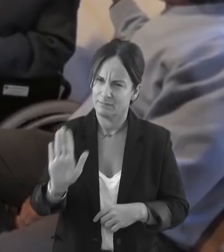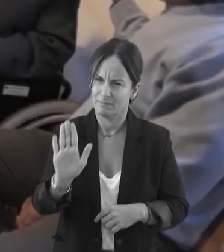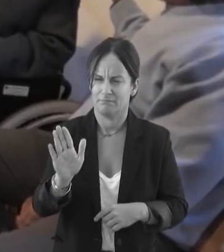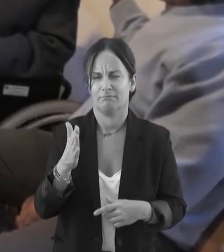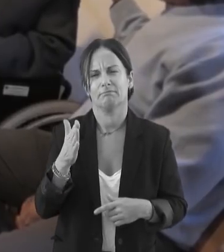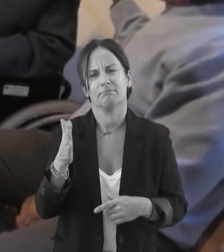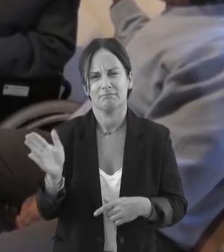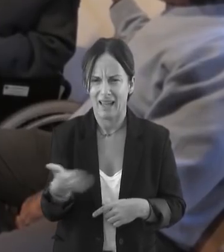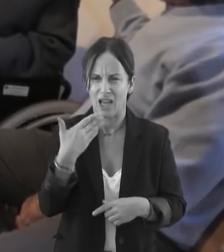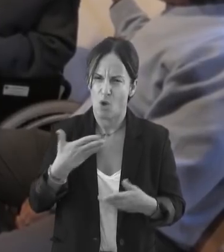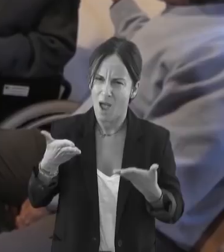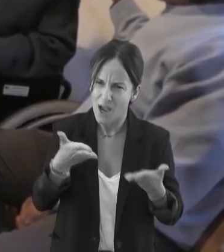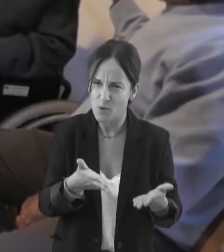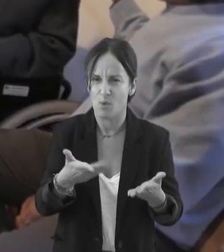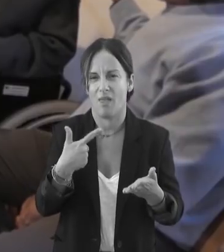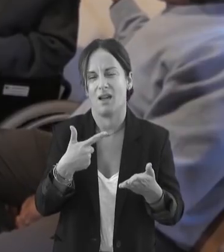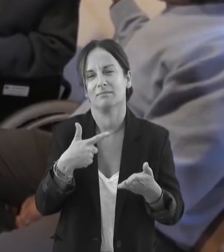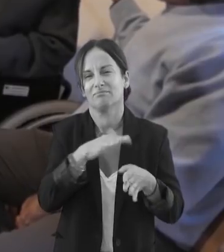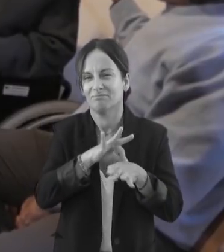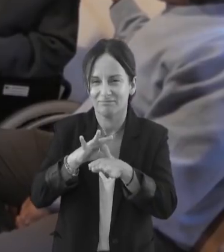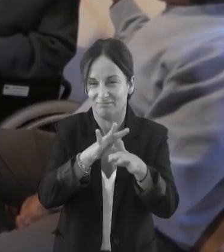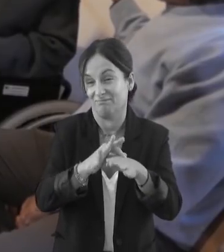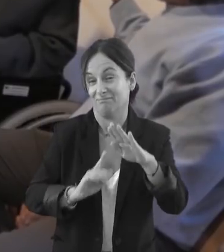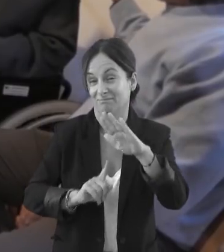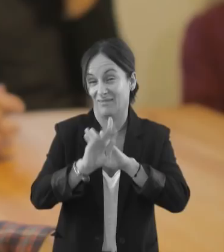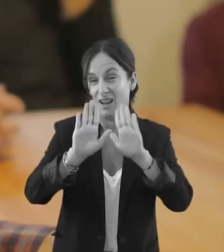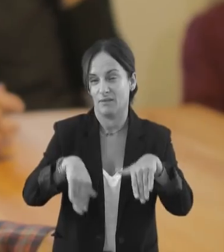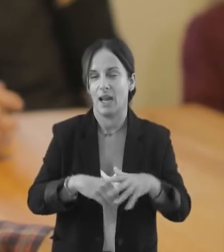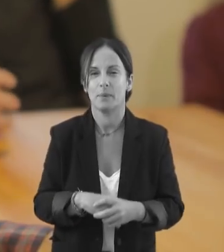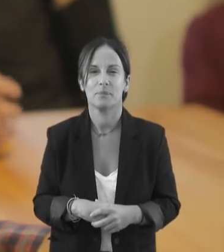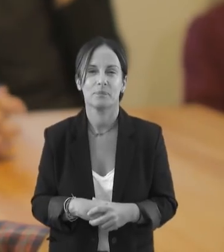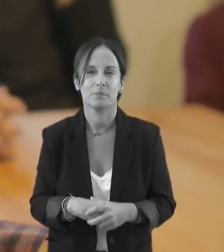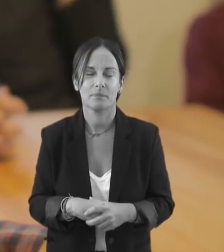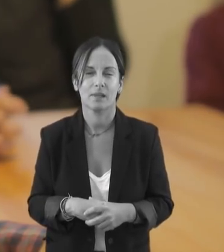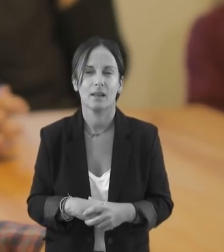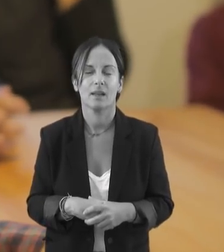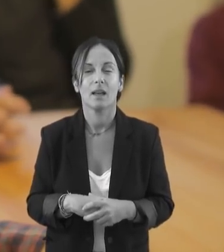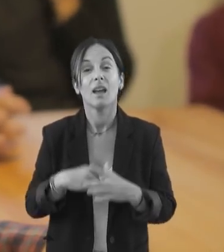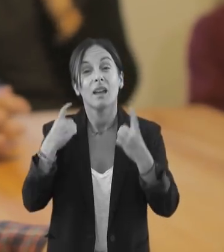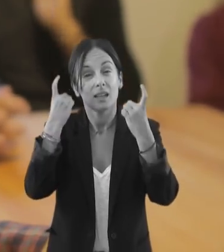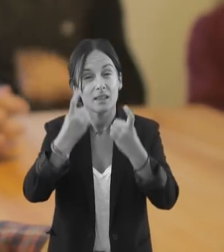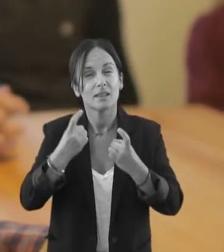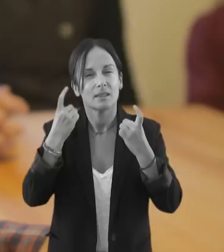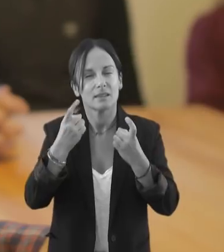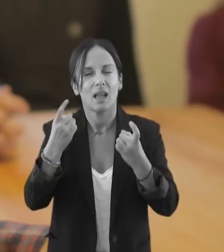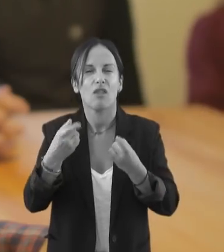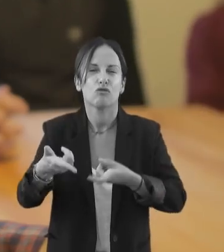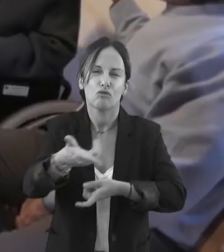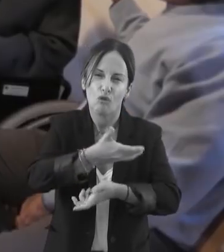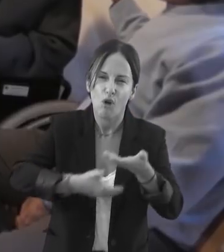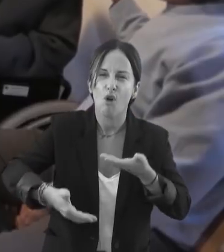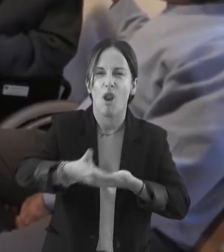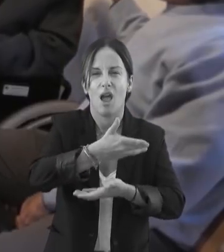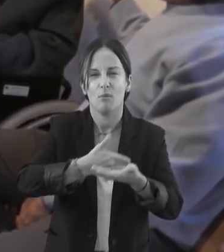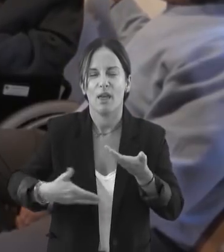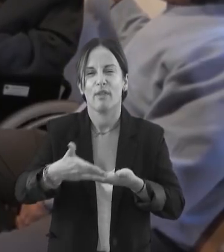me'n vaig perquè no hi ha manera de dir, posa-t'hi, jo t'ajudaré. A fer les cantoneres, que van faltar escaire. Li vaig començar